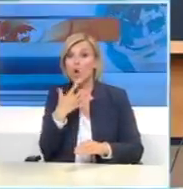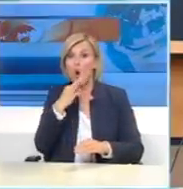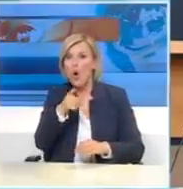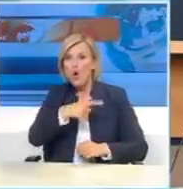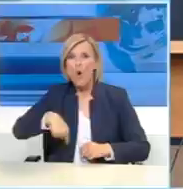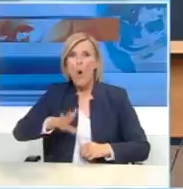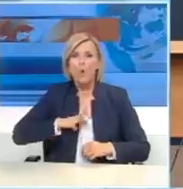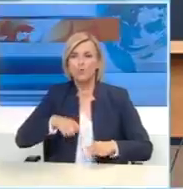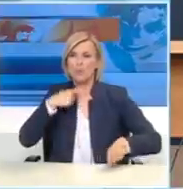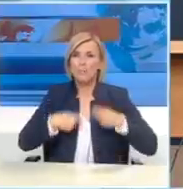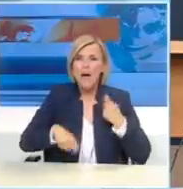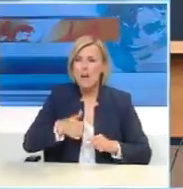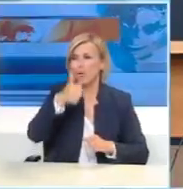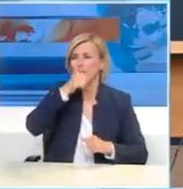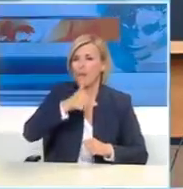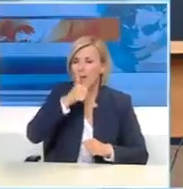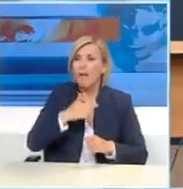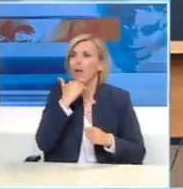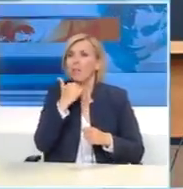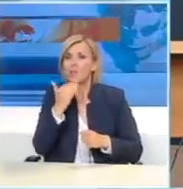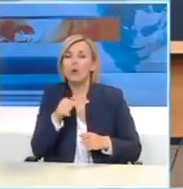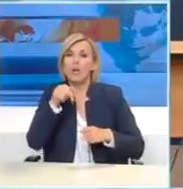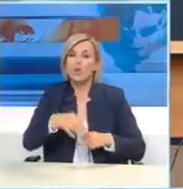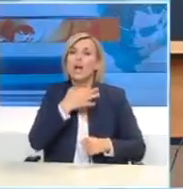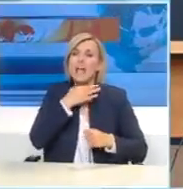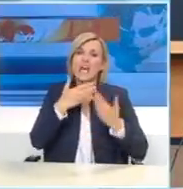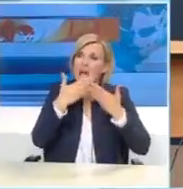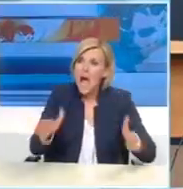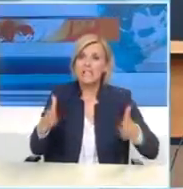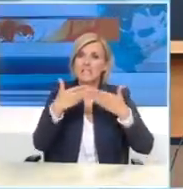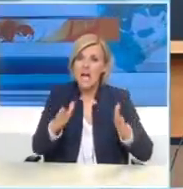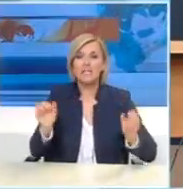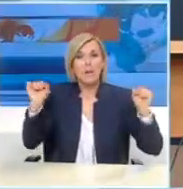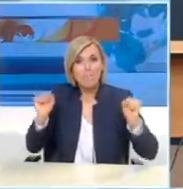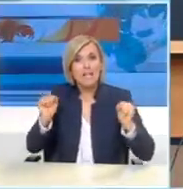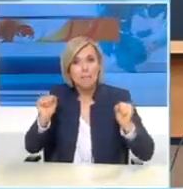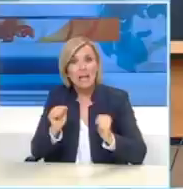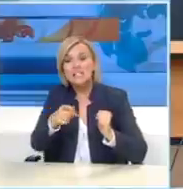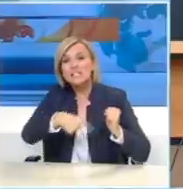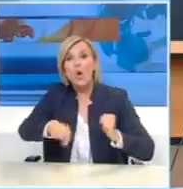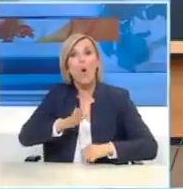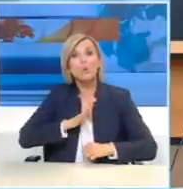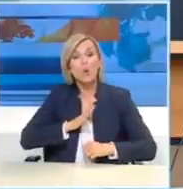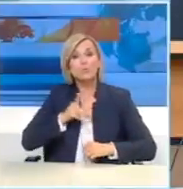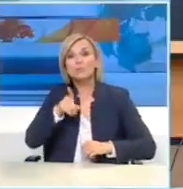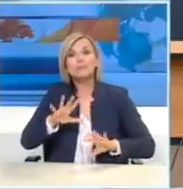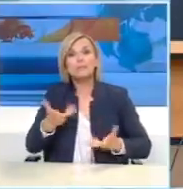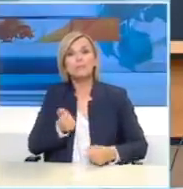πίεση για να εισηγηθείτε άρση του lockdown, ιδιαιτέρως στα σχολεία με την επιστημονική τεκμηρίωση να ακολουθεί?